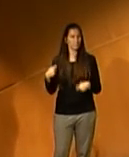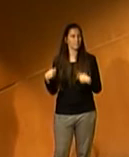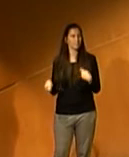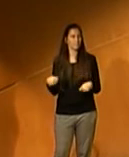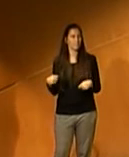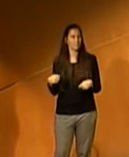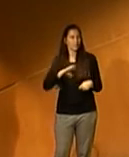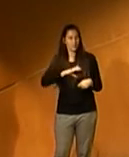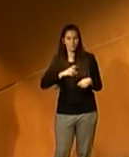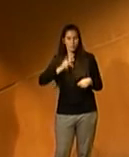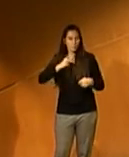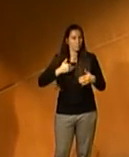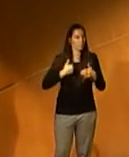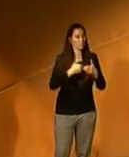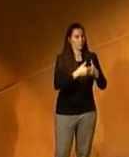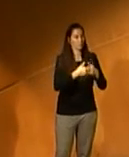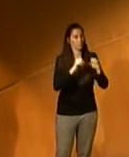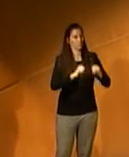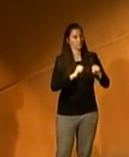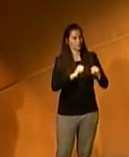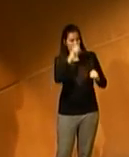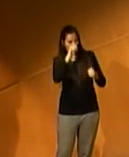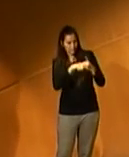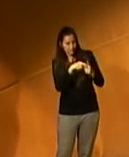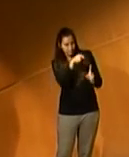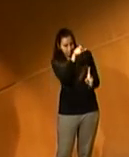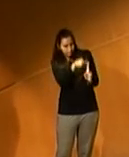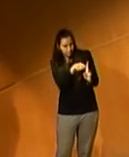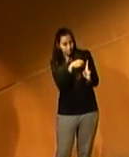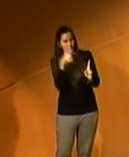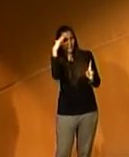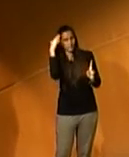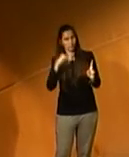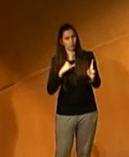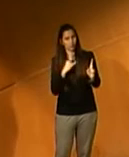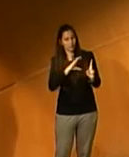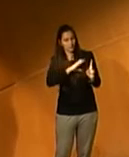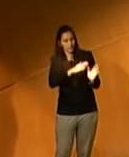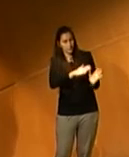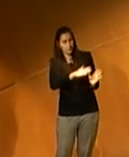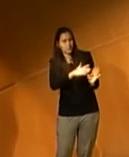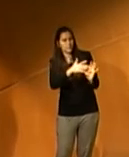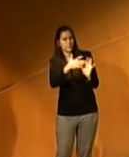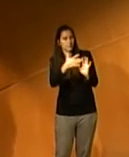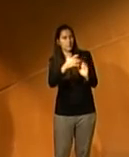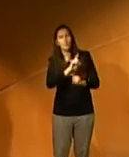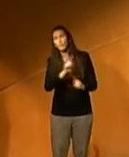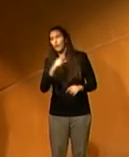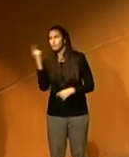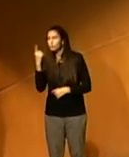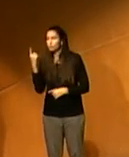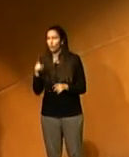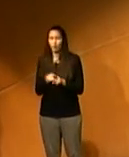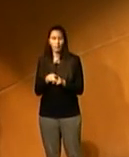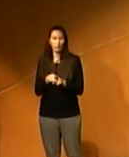d'être au plus proche de l'évolution des jeunes et sans chercher forcément à aller toujours